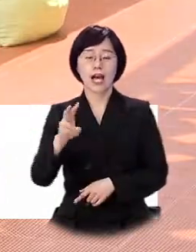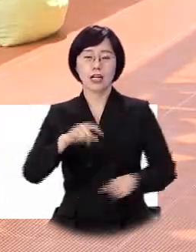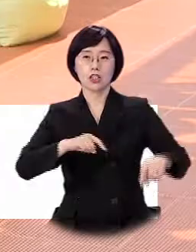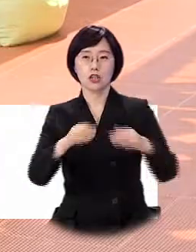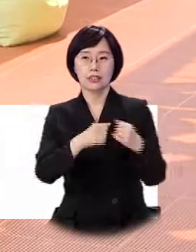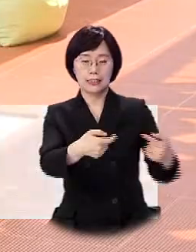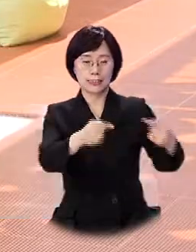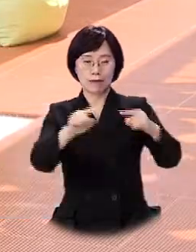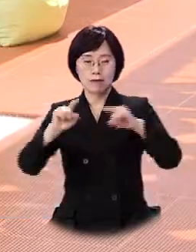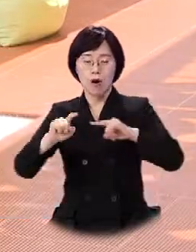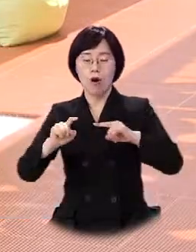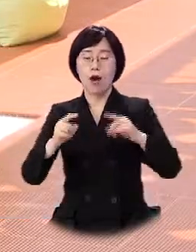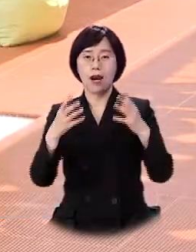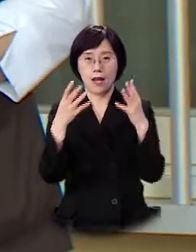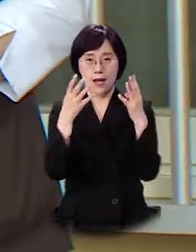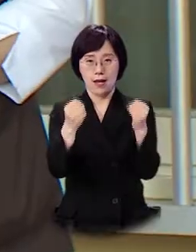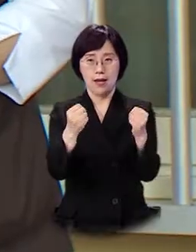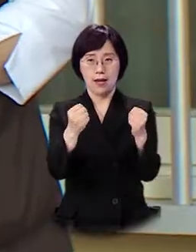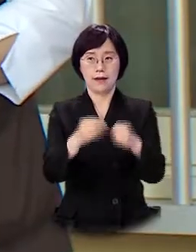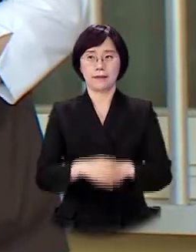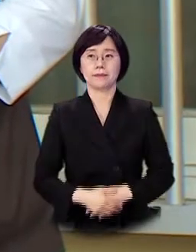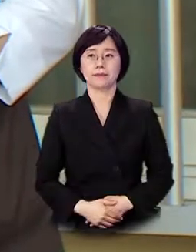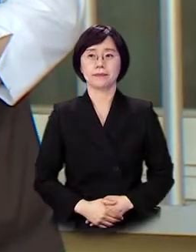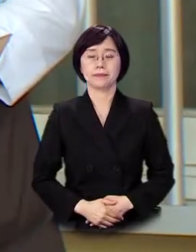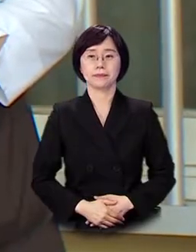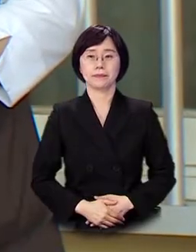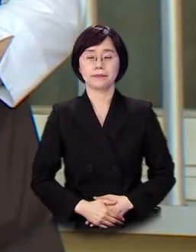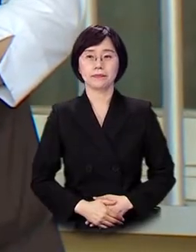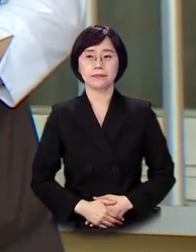대거 참석해 눈길을 끌었습니다.